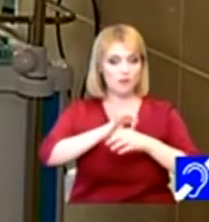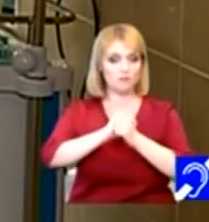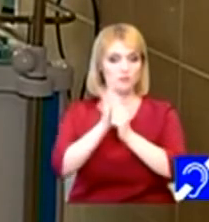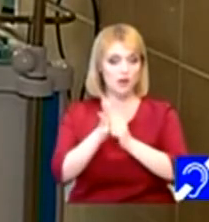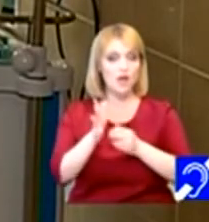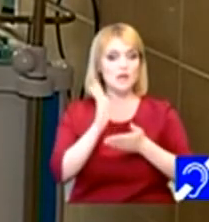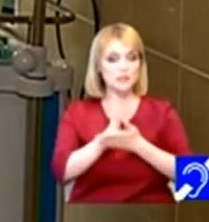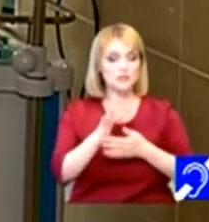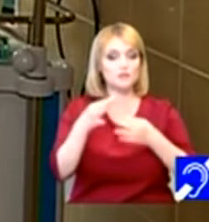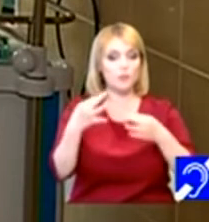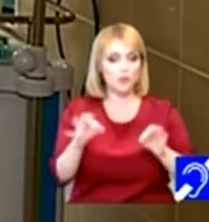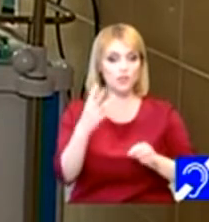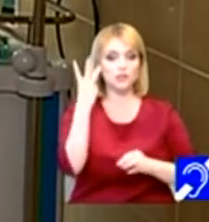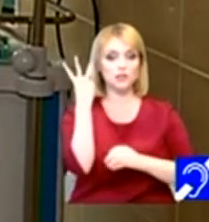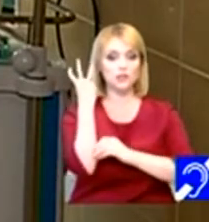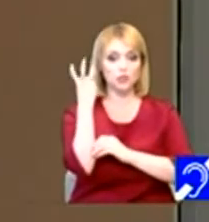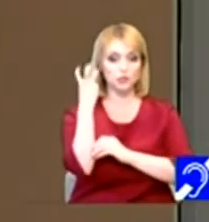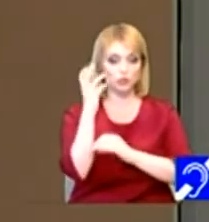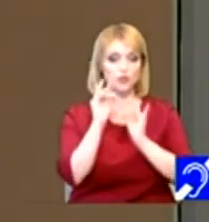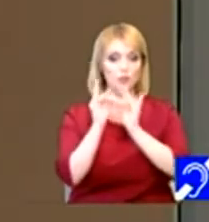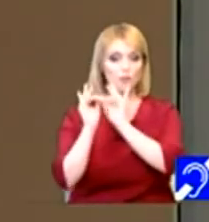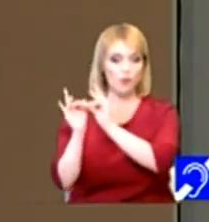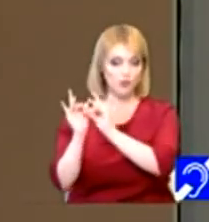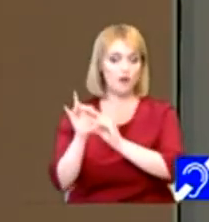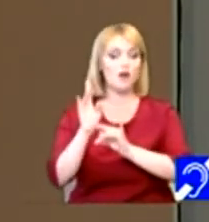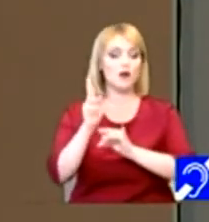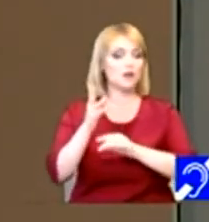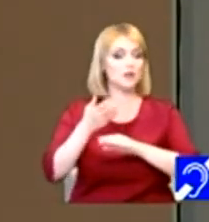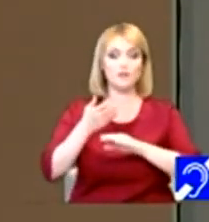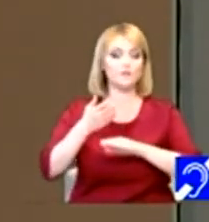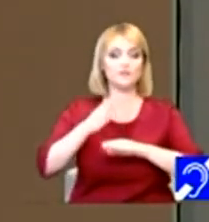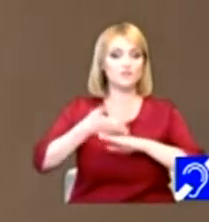libere încă aproximativ 300 de paturi pentru bolnavii care nu sunt în stare gravă.